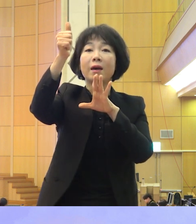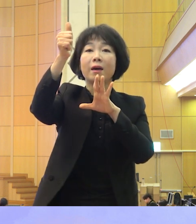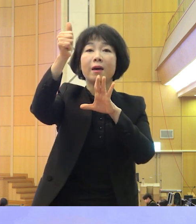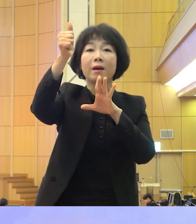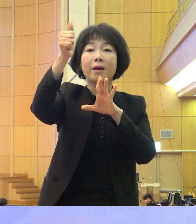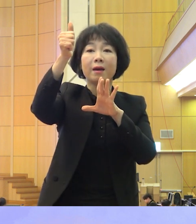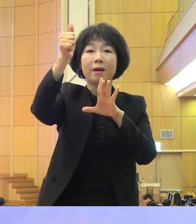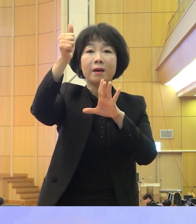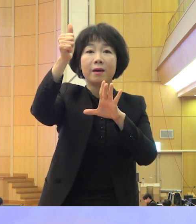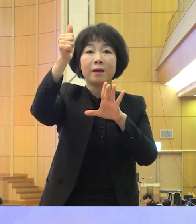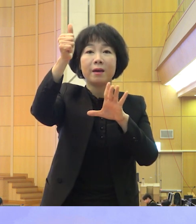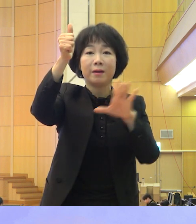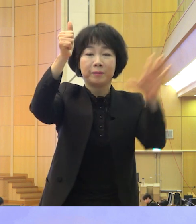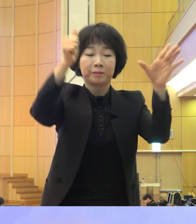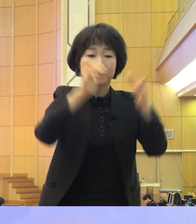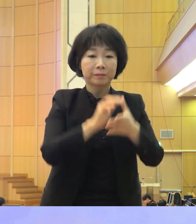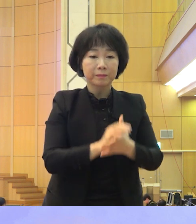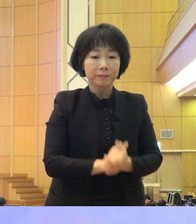예수뿐이네.